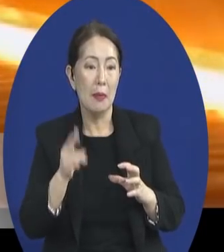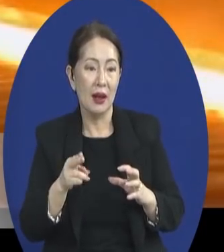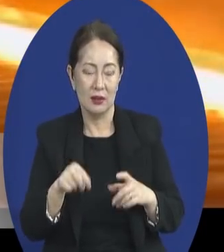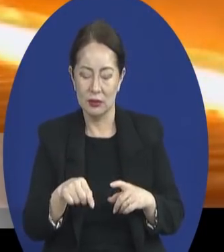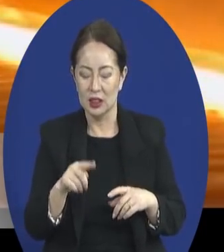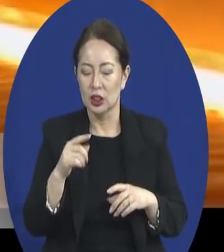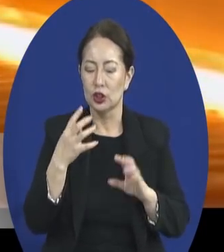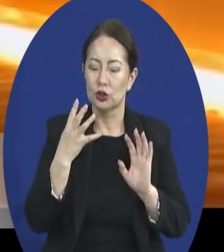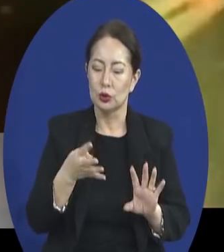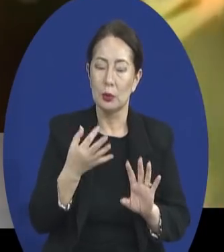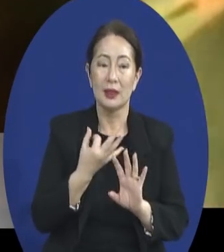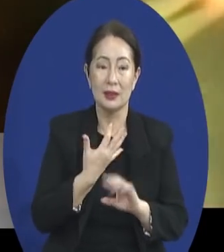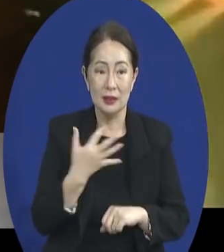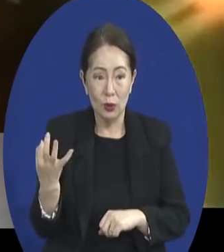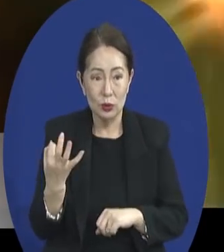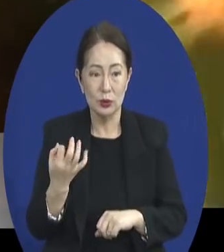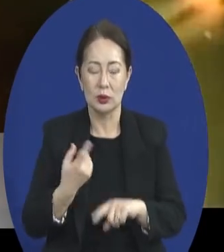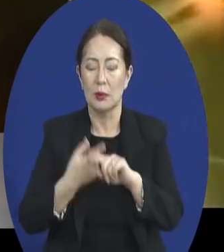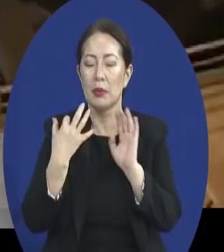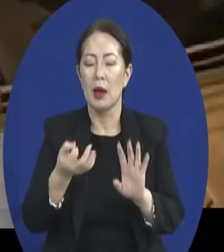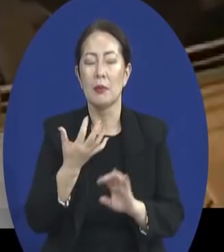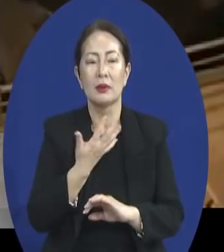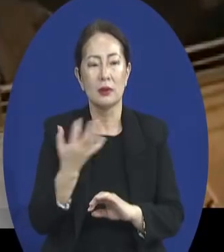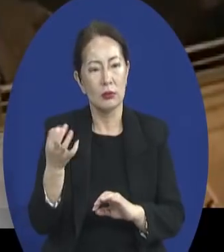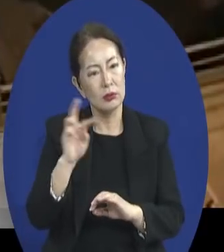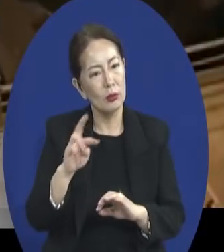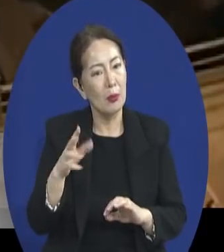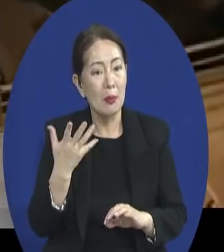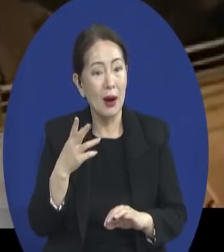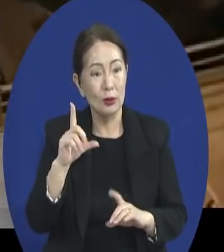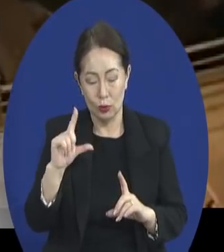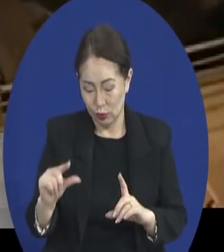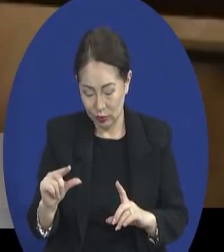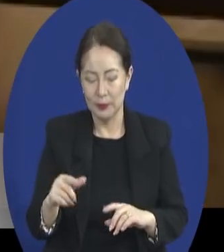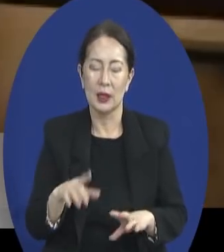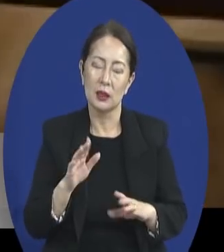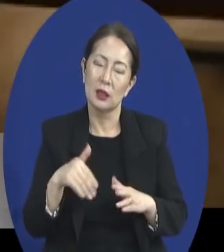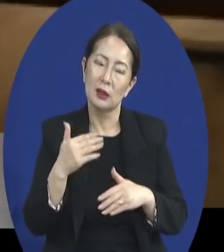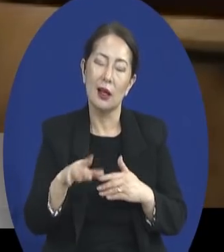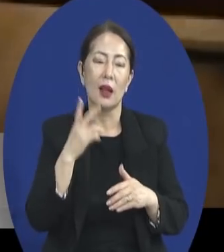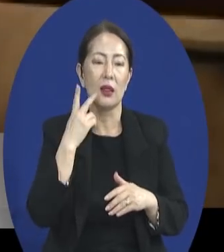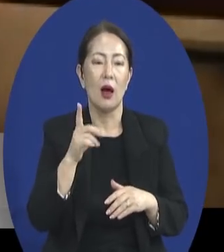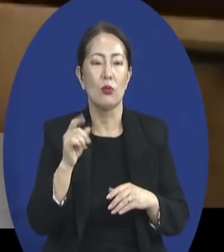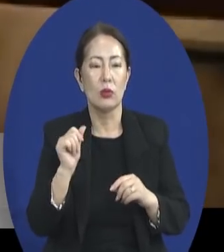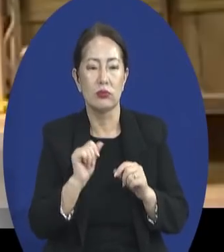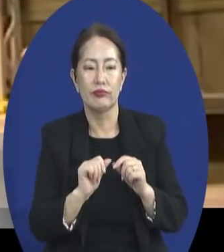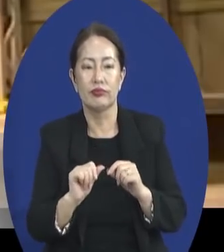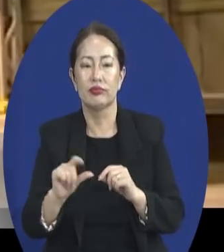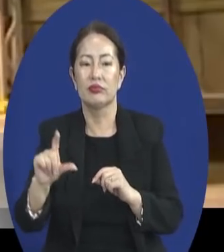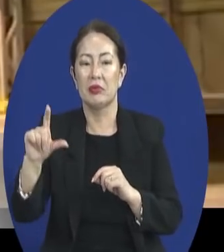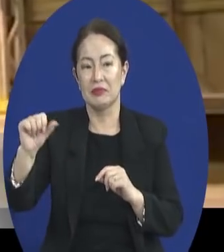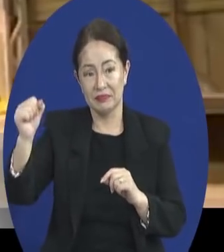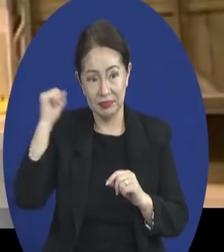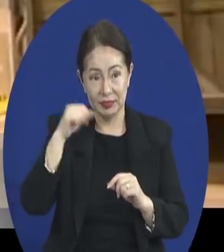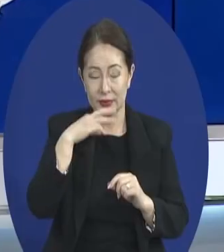9,500-аас 8,800 ам доллар болж буух таамгийг бол төвшүүлээд байна. Гэхдээ түүнээс цааш ханш бол тогтмол өсөх хандлагатай байгааг хэлж байна. За